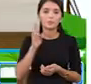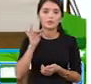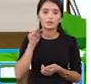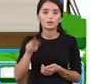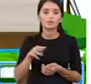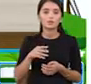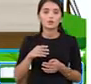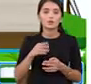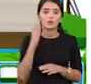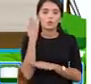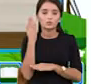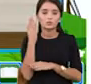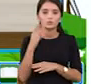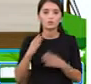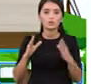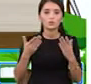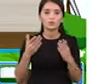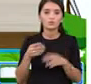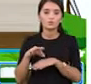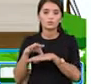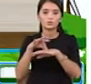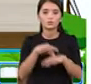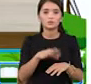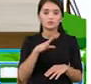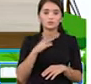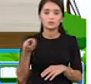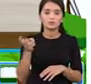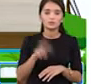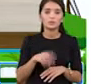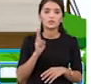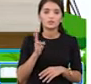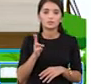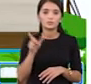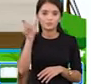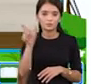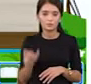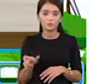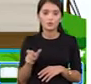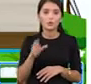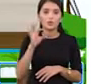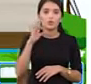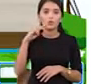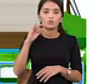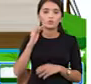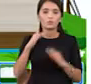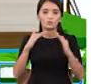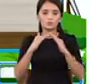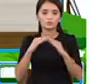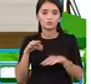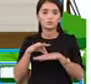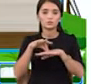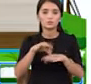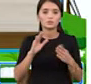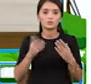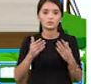Kim o'tovga do'mbira ushlab kirib keldi? Qaytaraman. Kim o'tovga do'mbira ushlab kirib keldi?